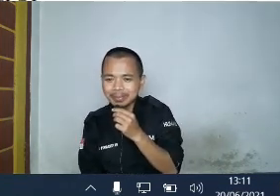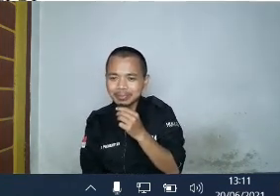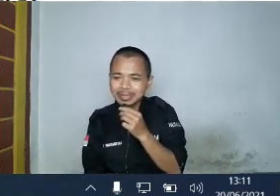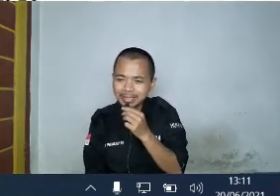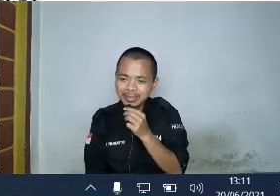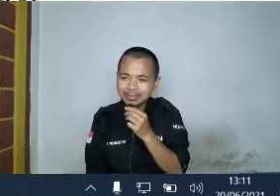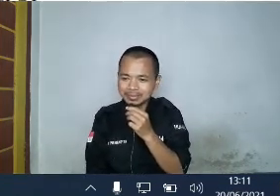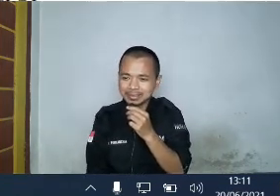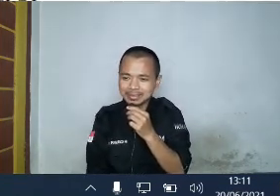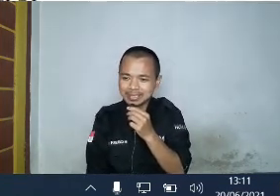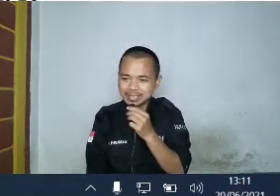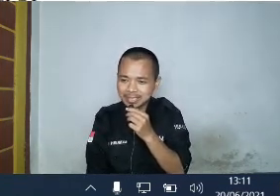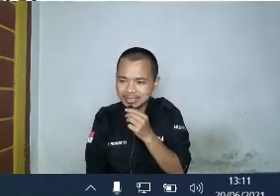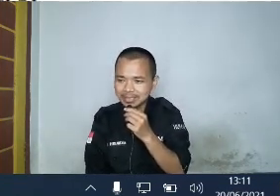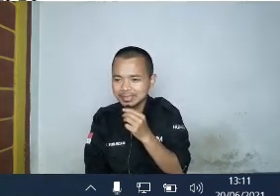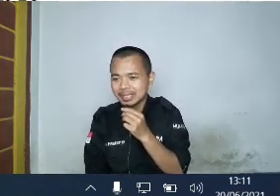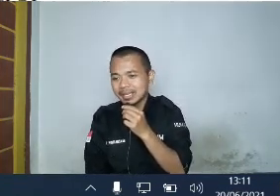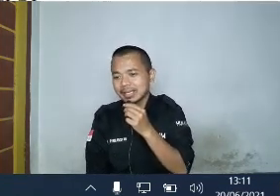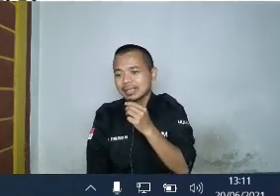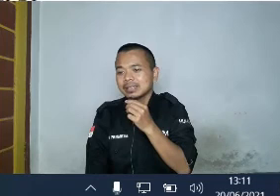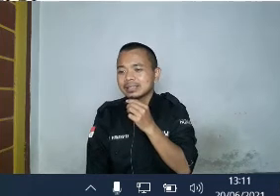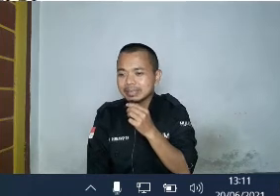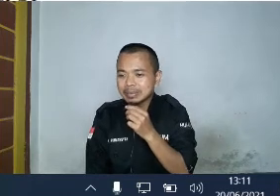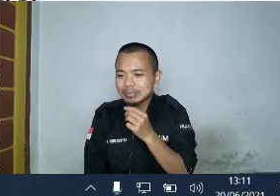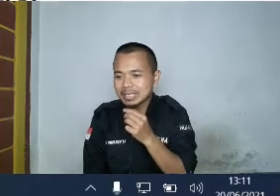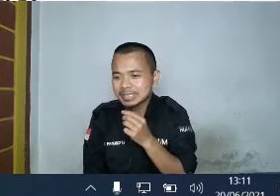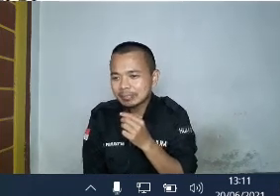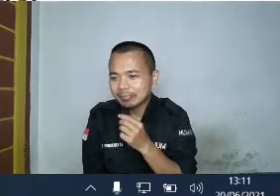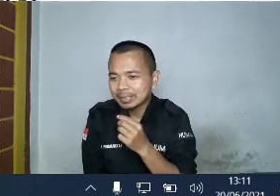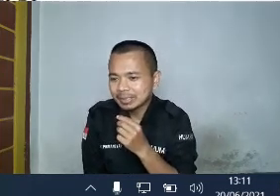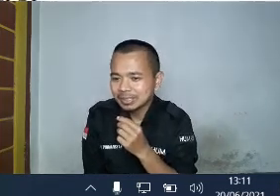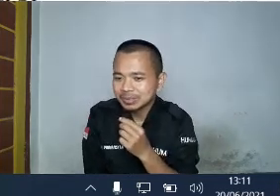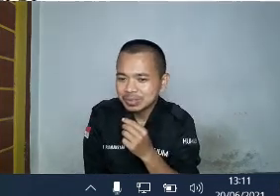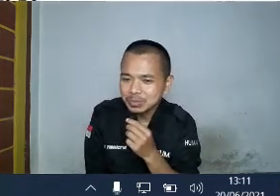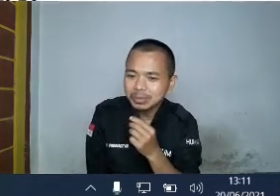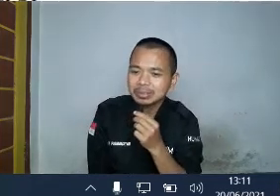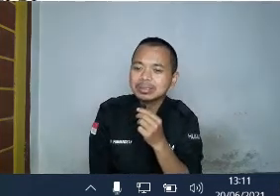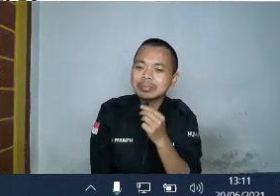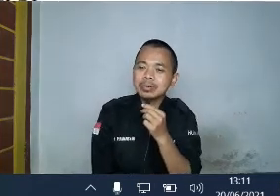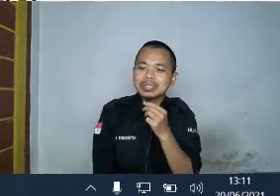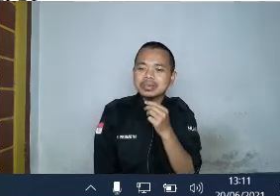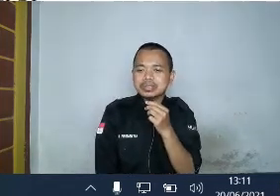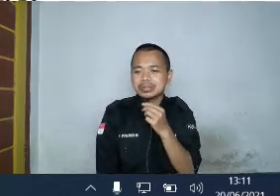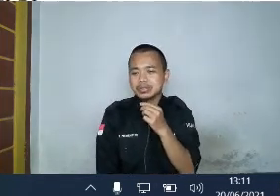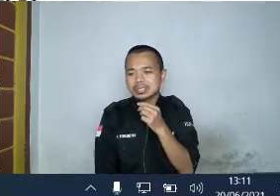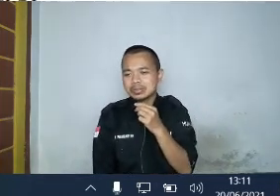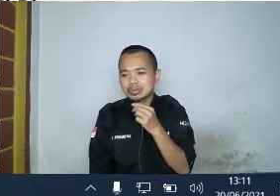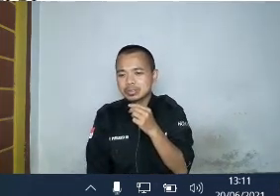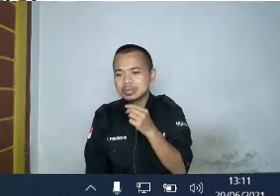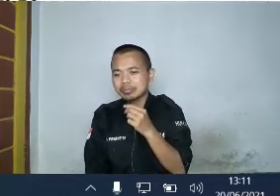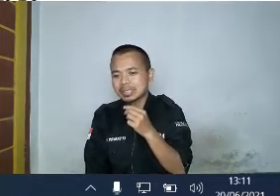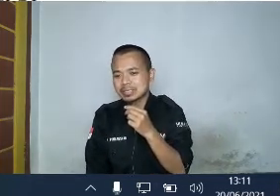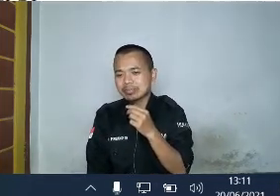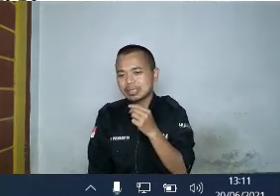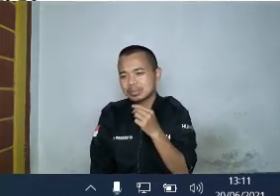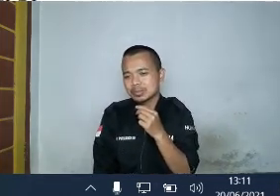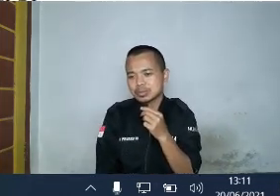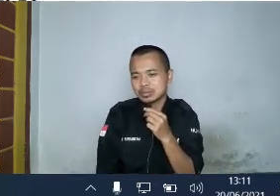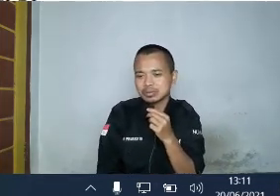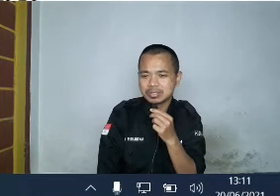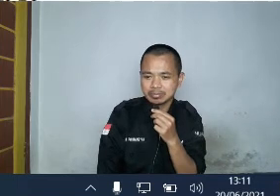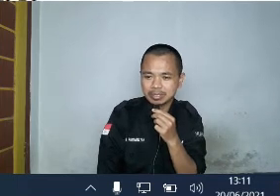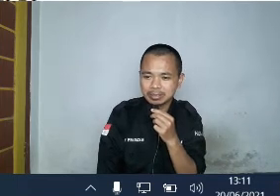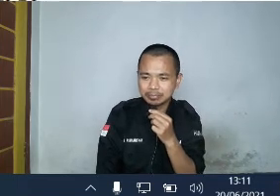Cabe Pamulang Tangerang Selatan 1547 teleponnya 0217416050